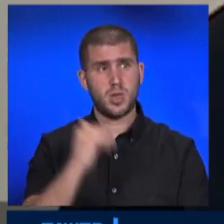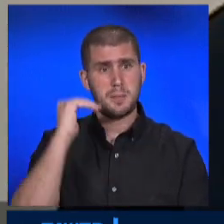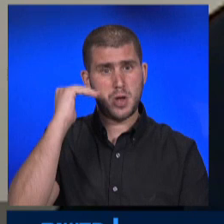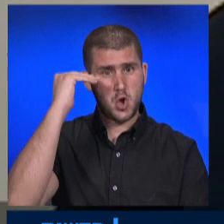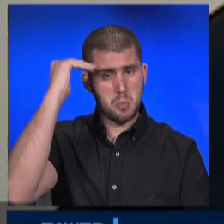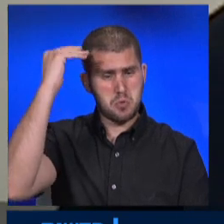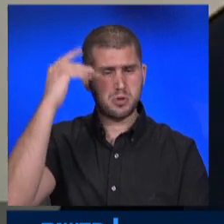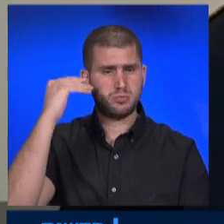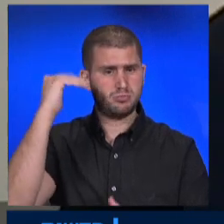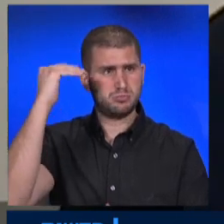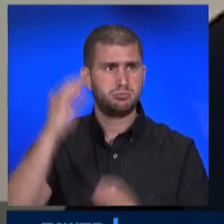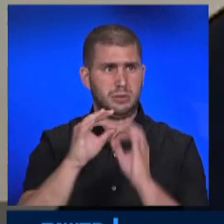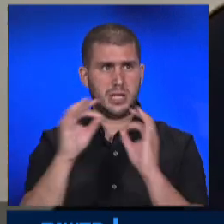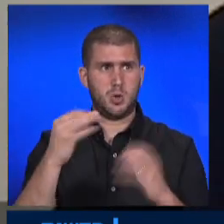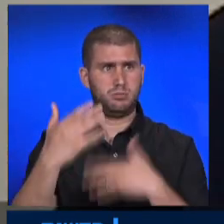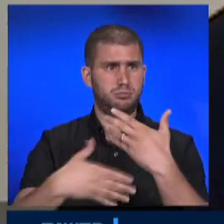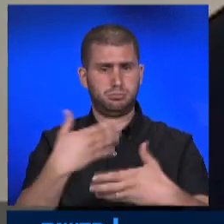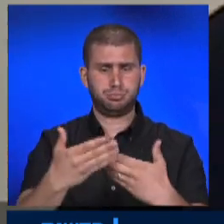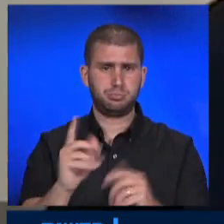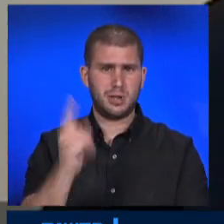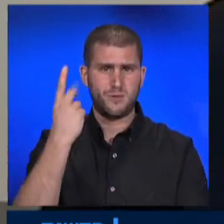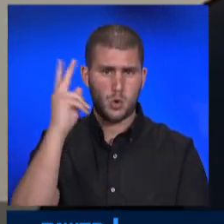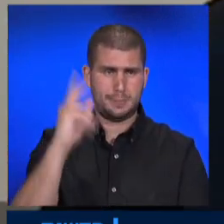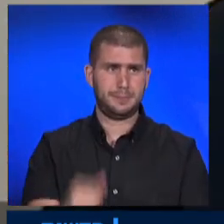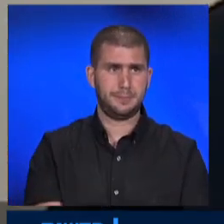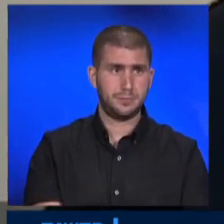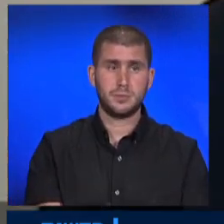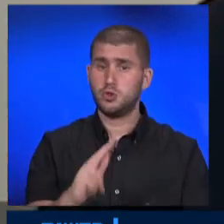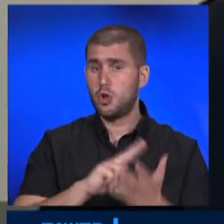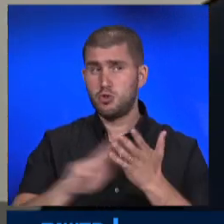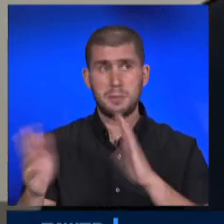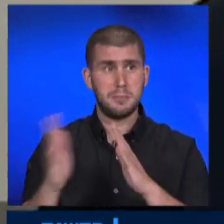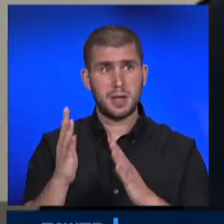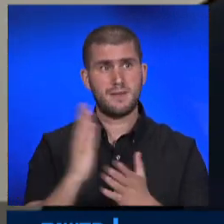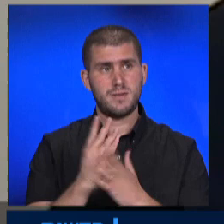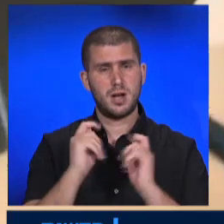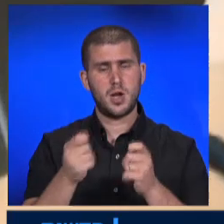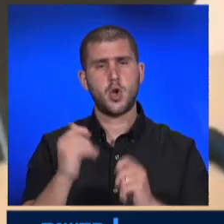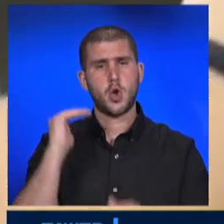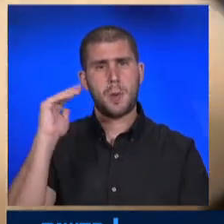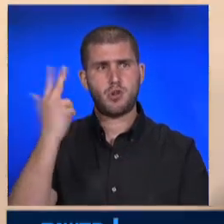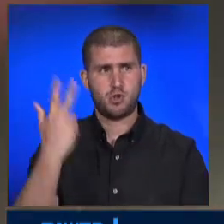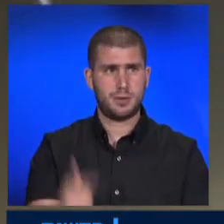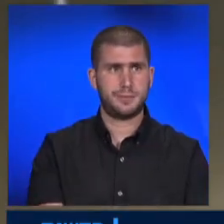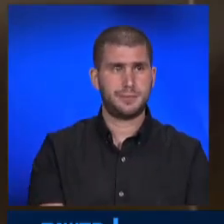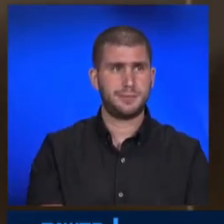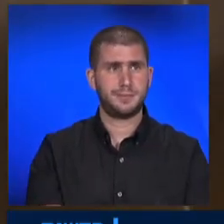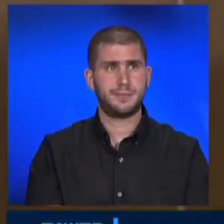והעבודות בקומות ייכנסו לקצב מאוד גבוה. תוך 3 חודשים כבר תימסר הקומה השלישית.